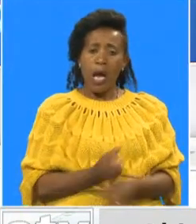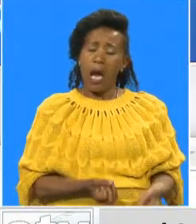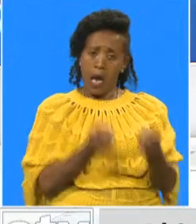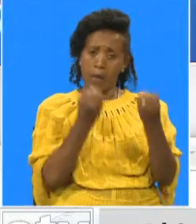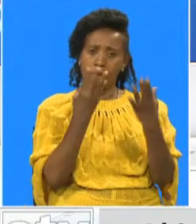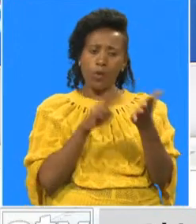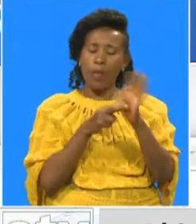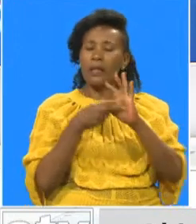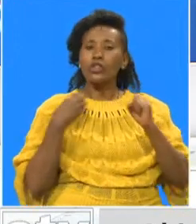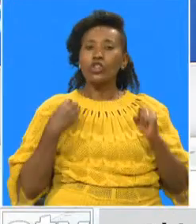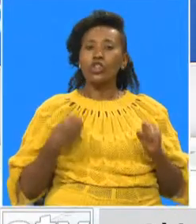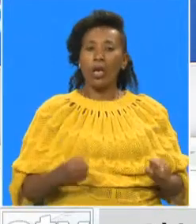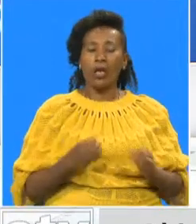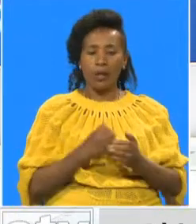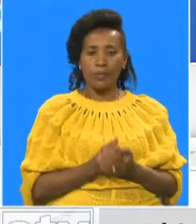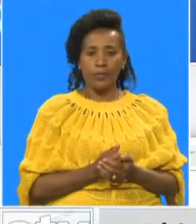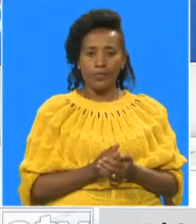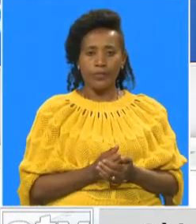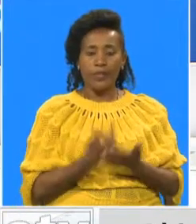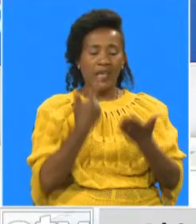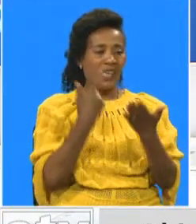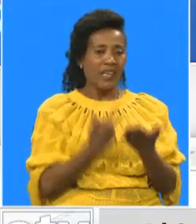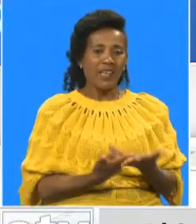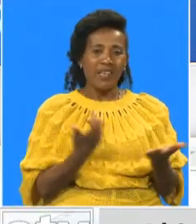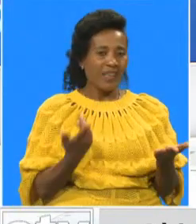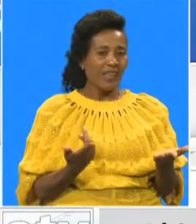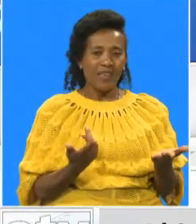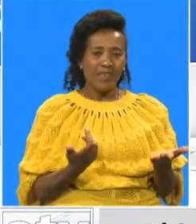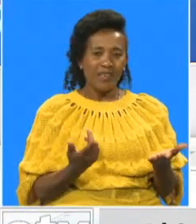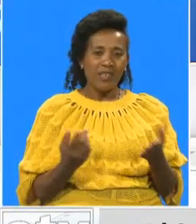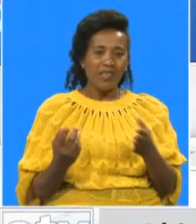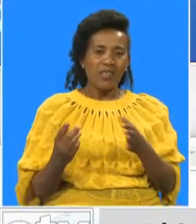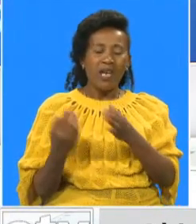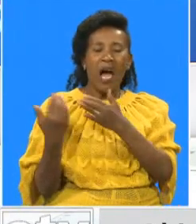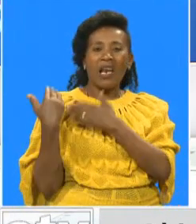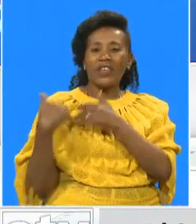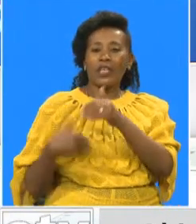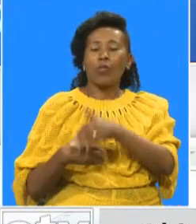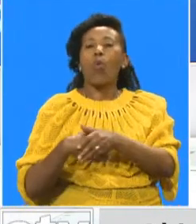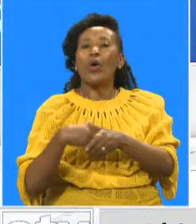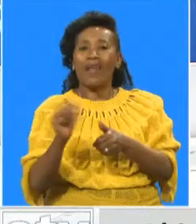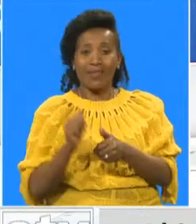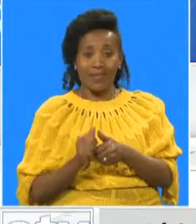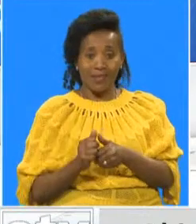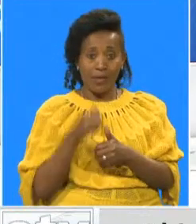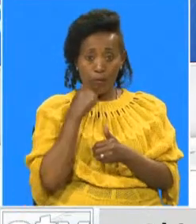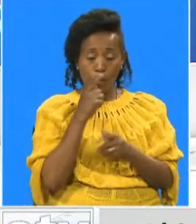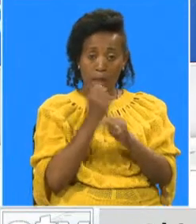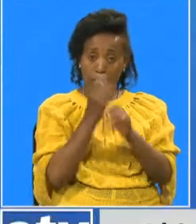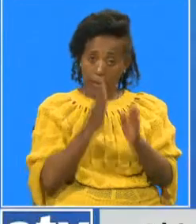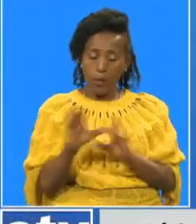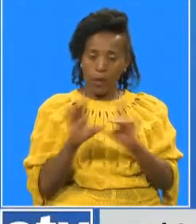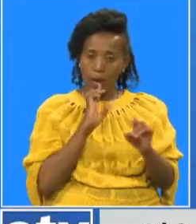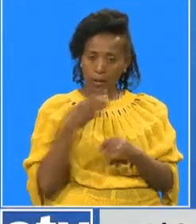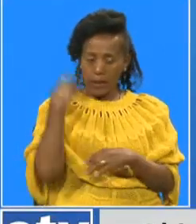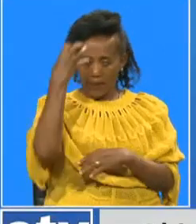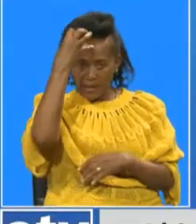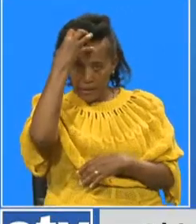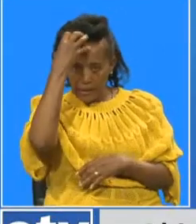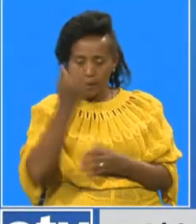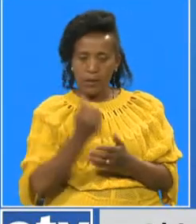በአብዛኛው ማለት ይቻላል ይሄ ሶሻል ሪስፖንሲቢሊቲ የሚለው ነገር በትክክል ተግባራዊ ለማድረግ